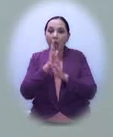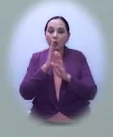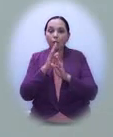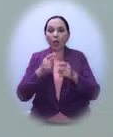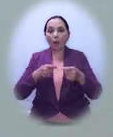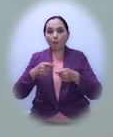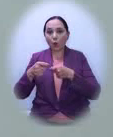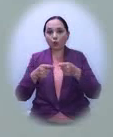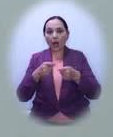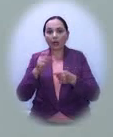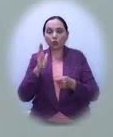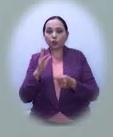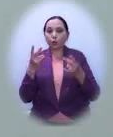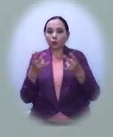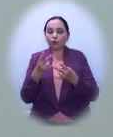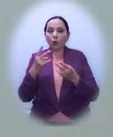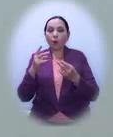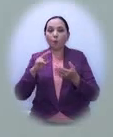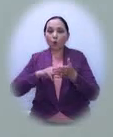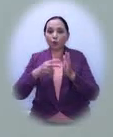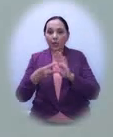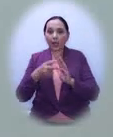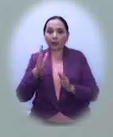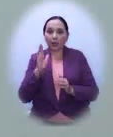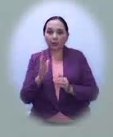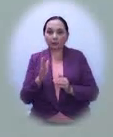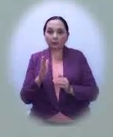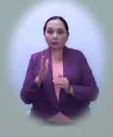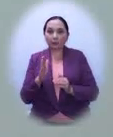haroratni boshqarish uchun mo'ljallangan